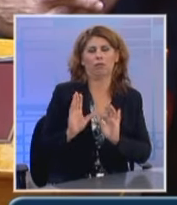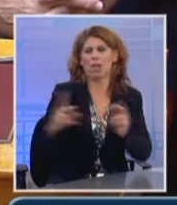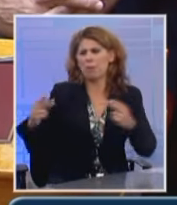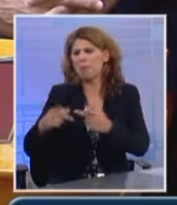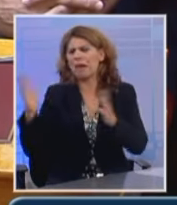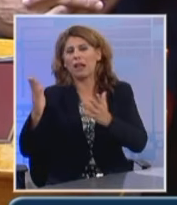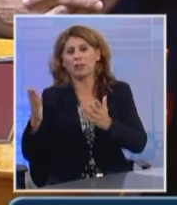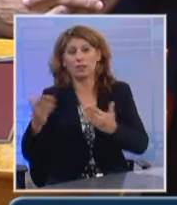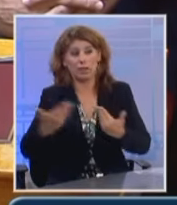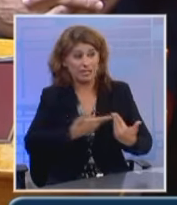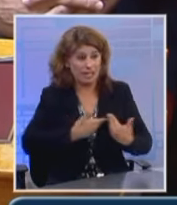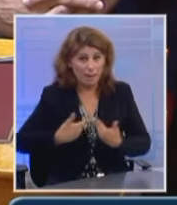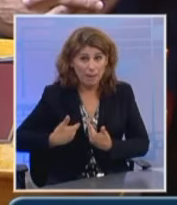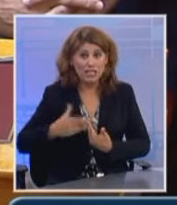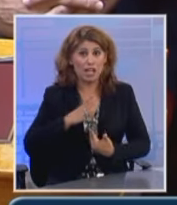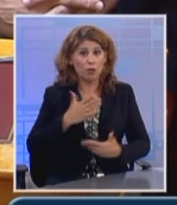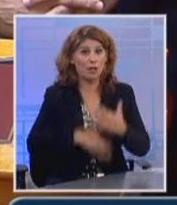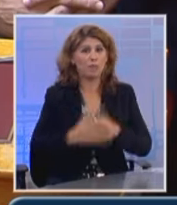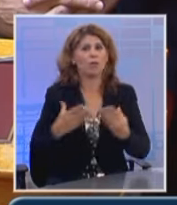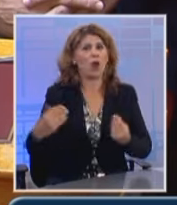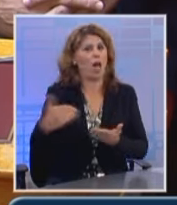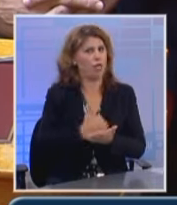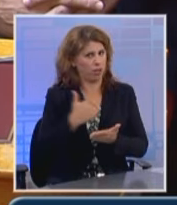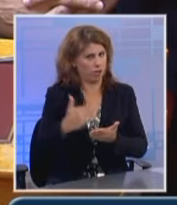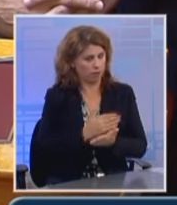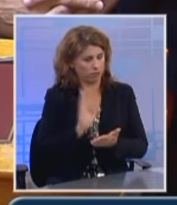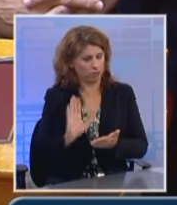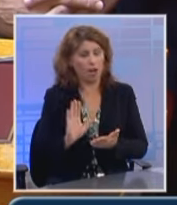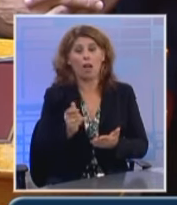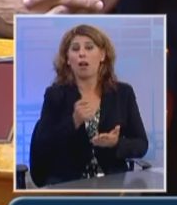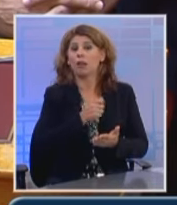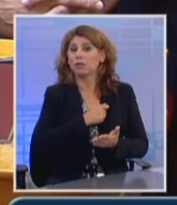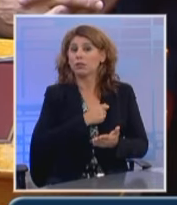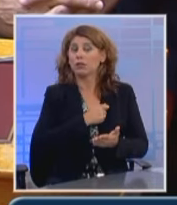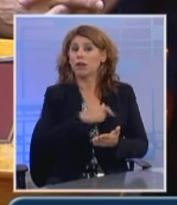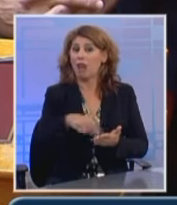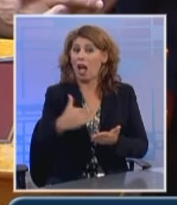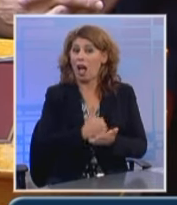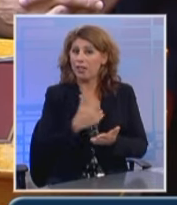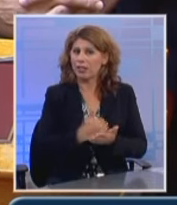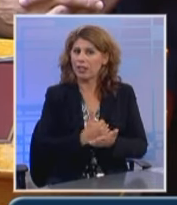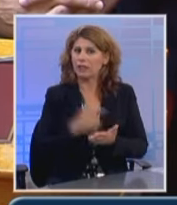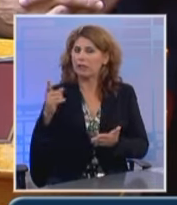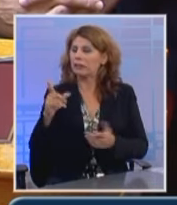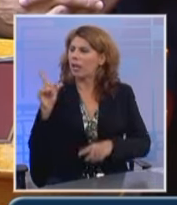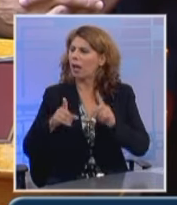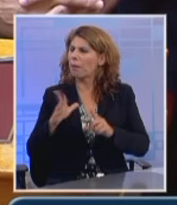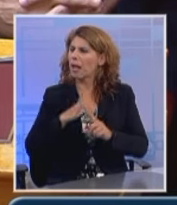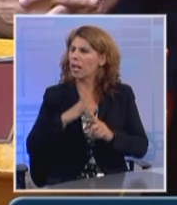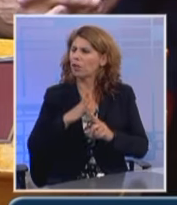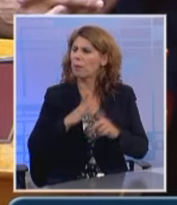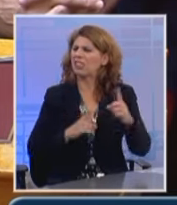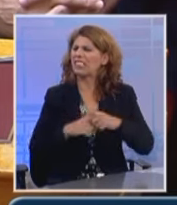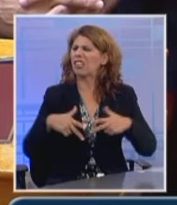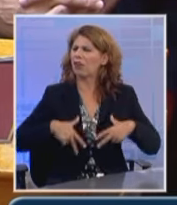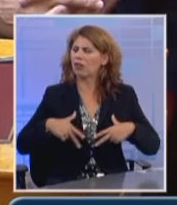Και σε εμάς γίνανε αδικίες. Και πιστεύω ότι τις αδικίες αυτές τις εισηγούνται κάποιοι τεχνοκράτες, που για μένα